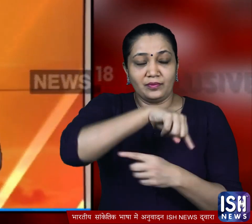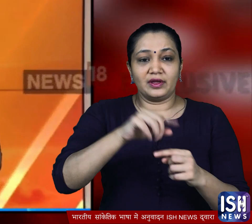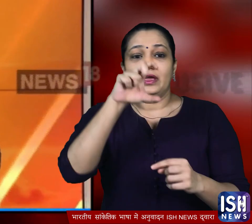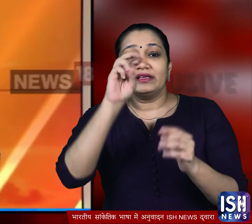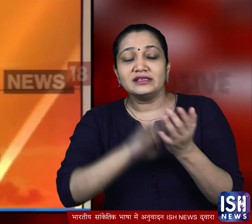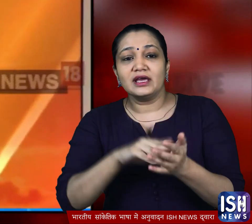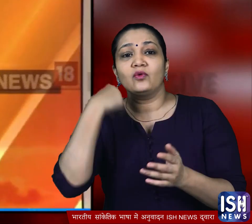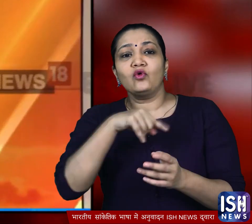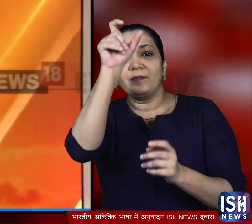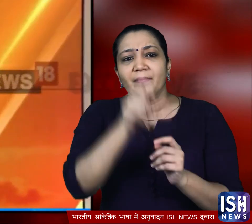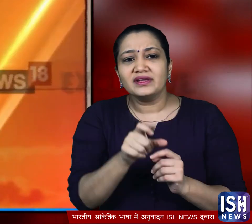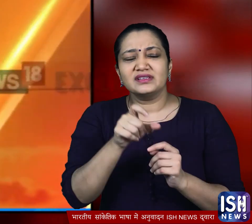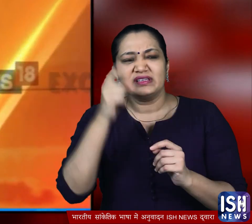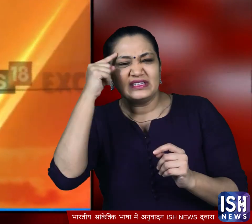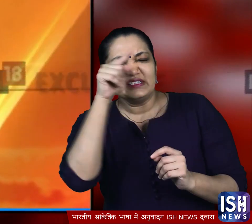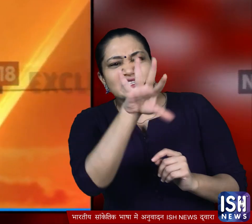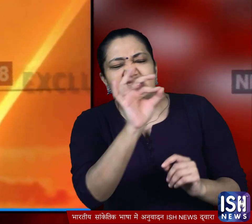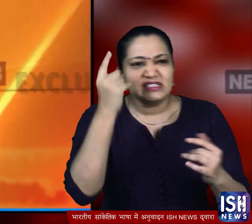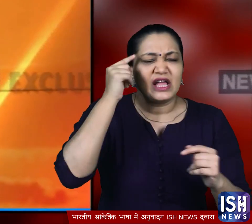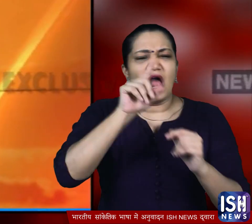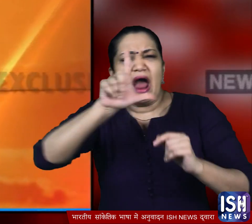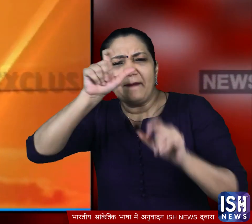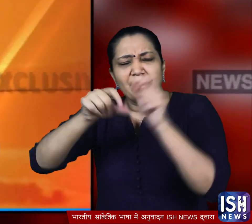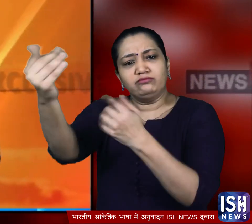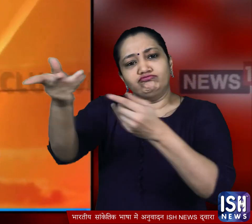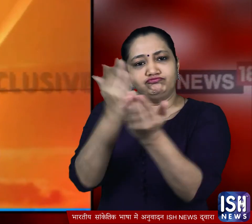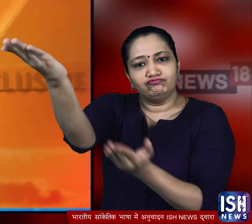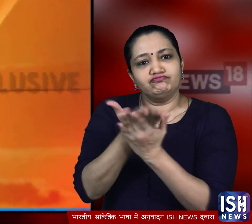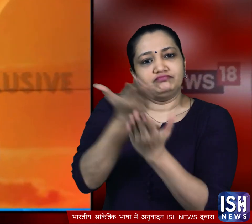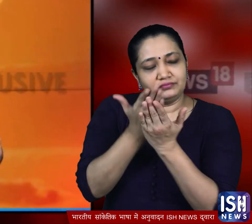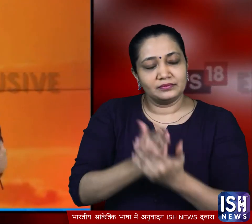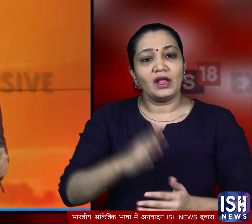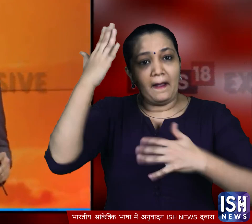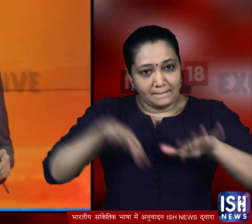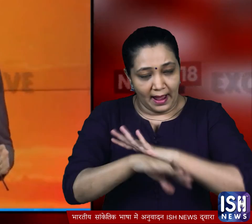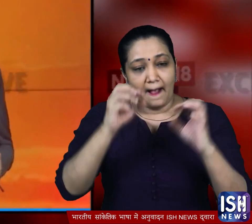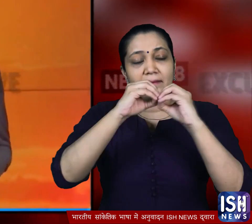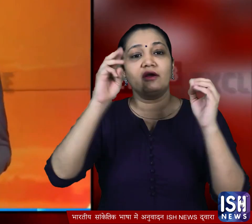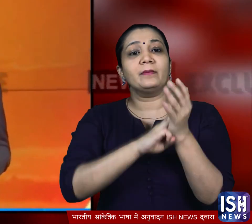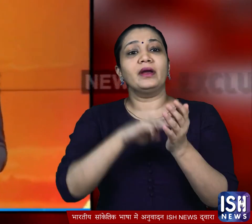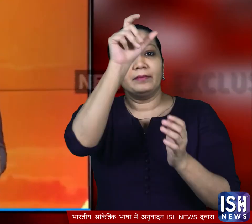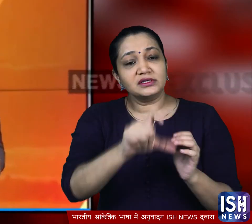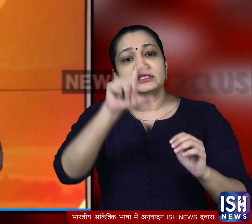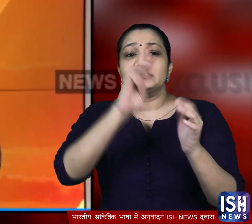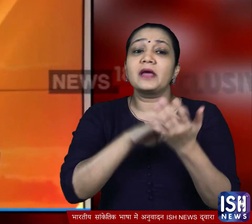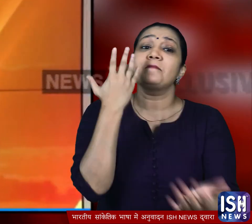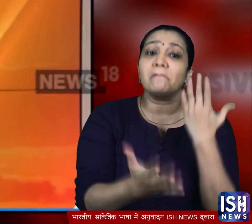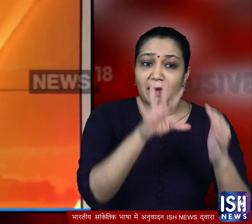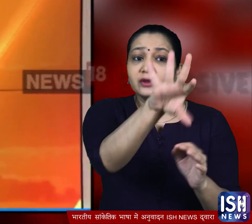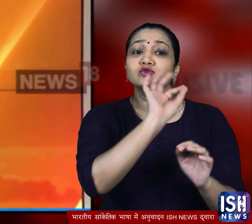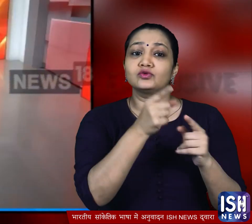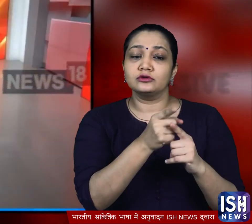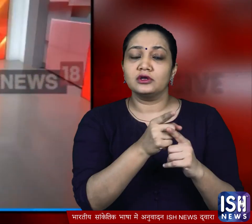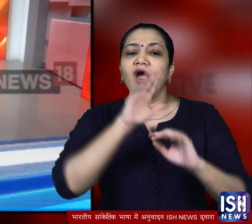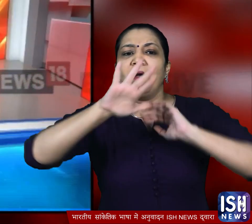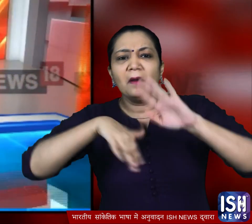कि मुख्यमंत्री पद के उम्मीदवार के लिए उसे लाखों लोगों की राय मिली। पहले खबर थी कि पार्टी भगवंत मान को अपना सीएम उम्मीदवार बनाने